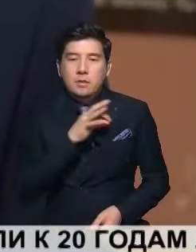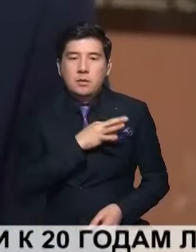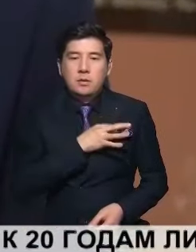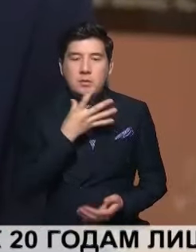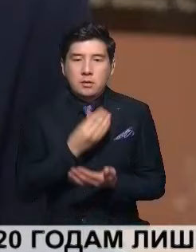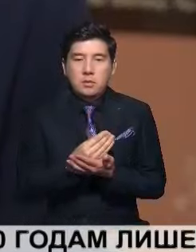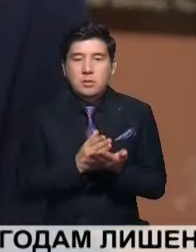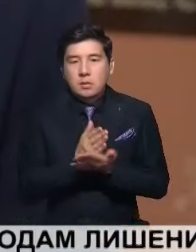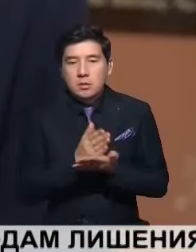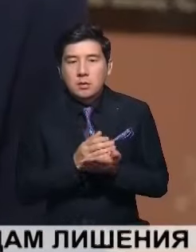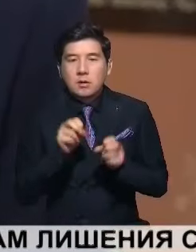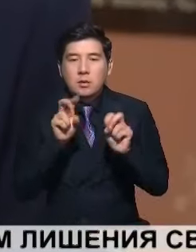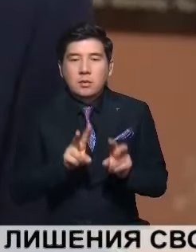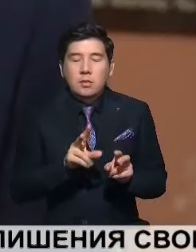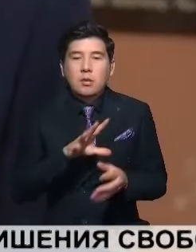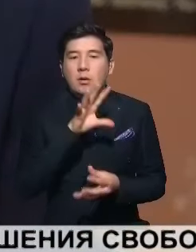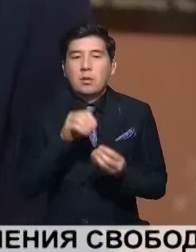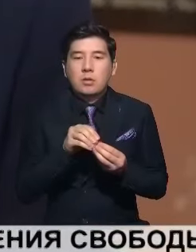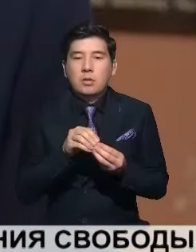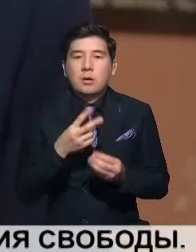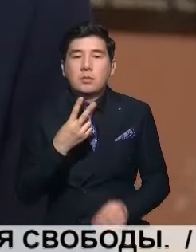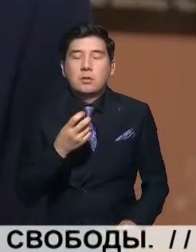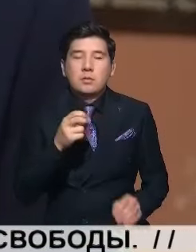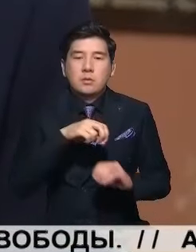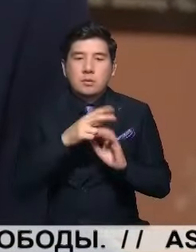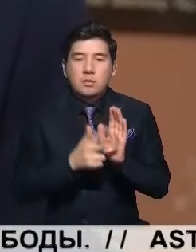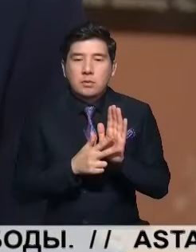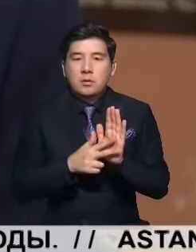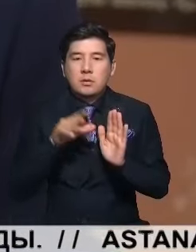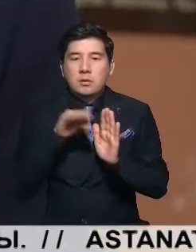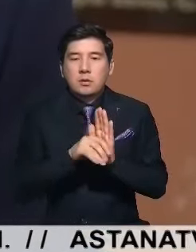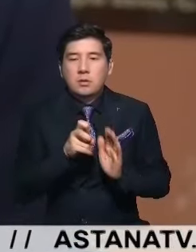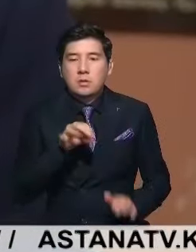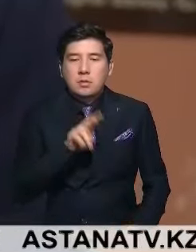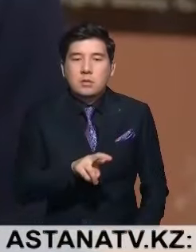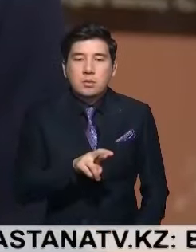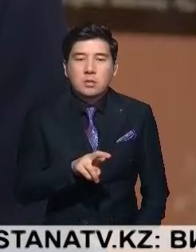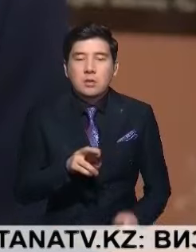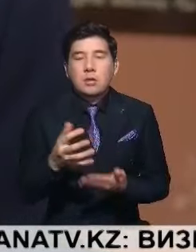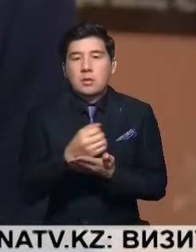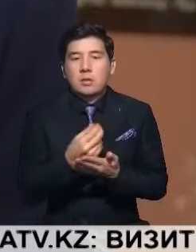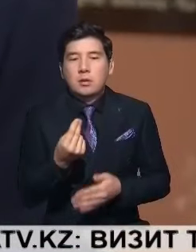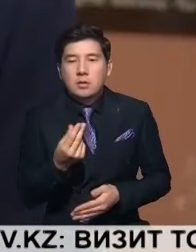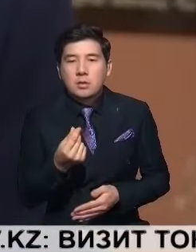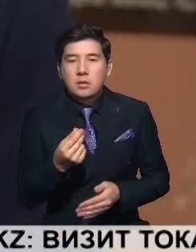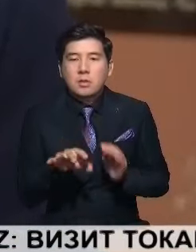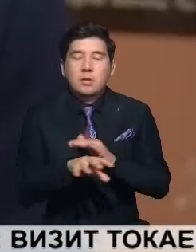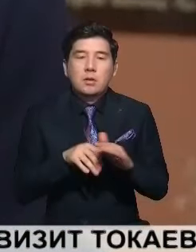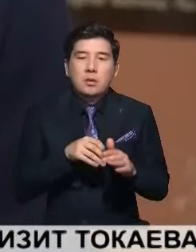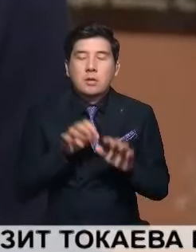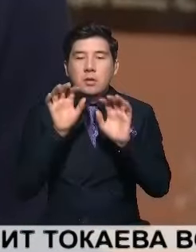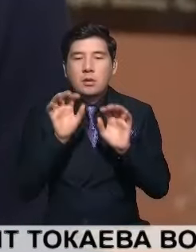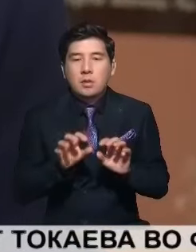служебного положения в крупном размере, а также 218, часть 1 Уголовного кодекса, легализация отмывания денег, то есть вовлечение в законный